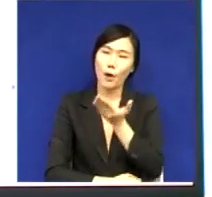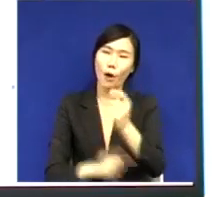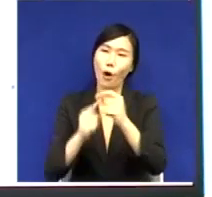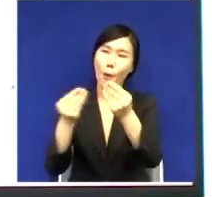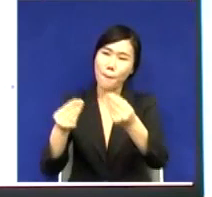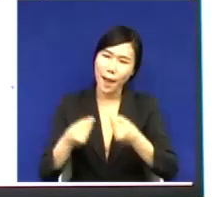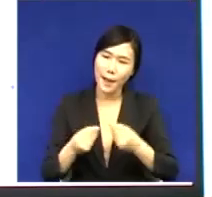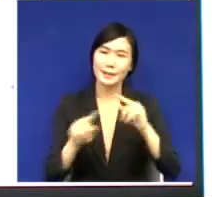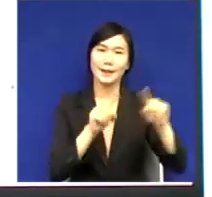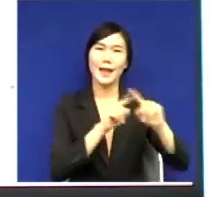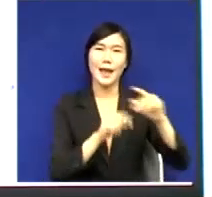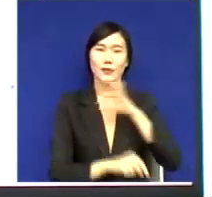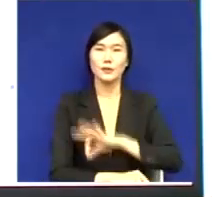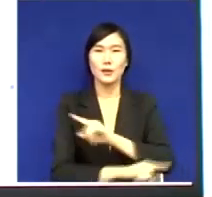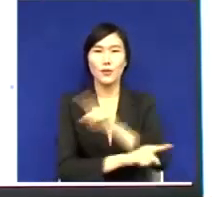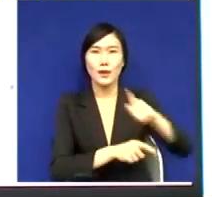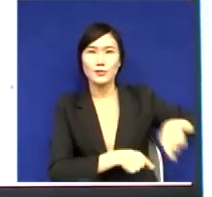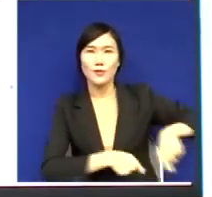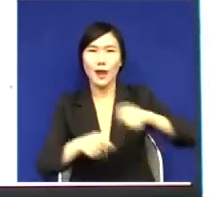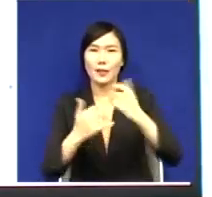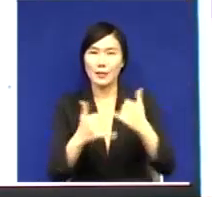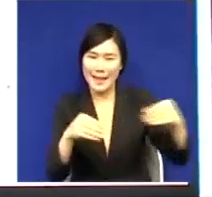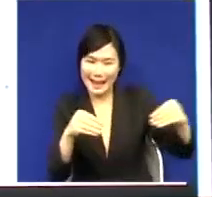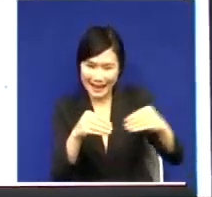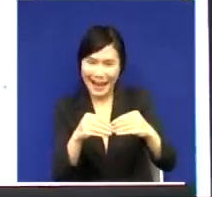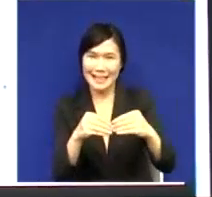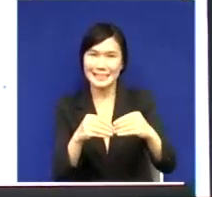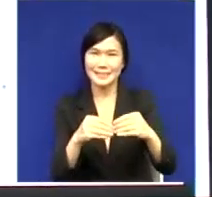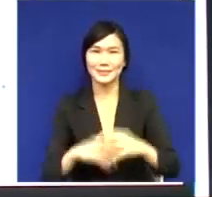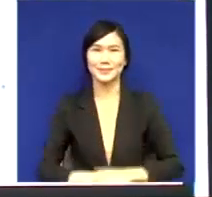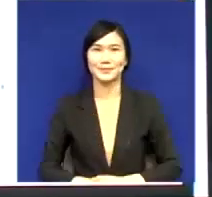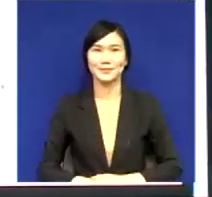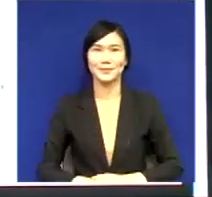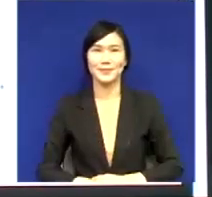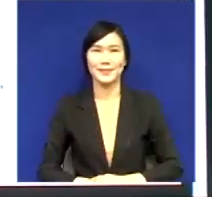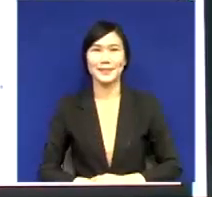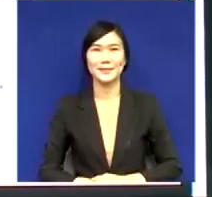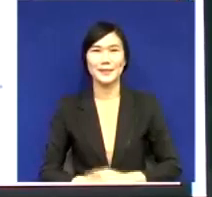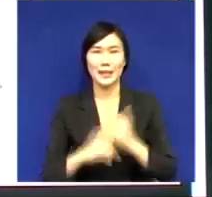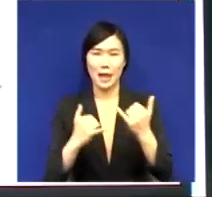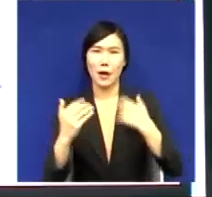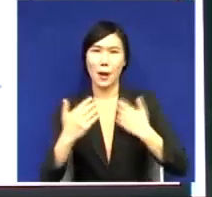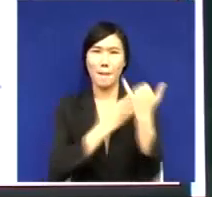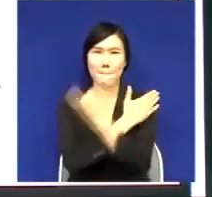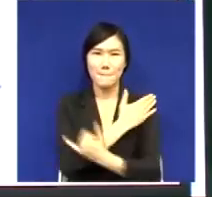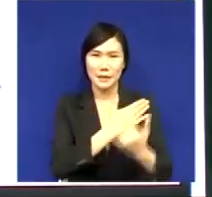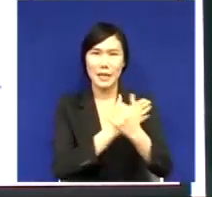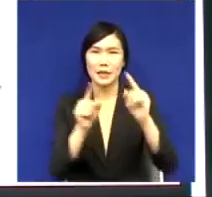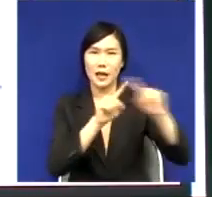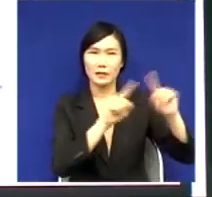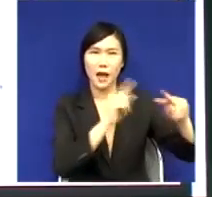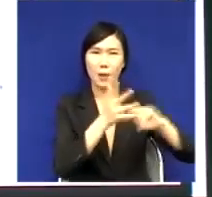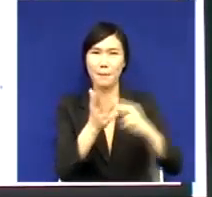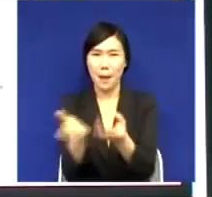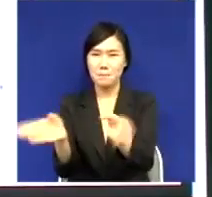จจากเทศกาลสงกรานต์ที่กำลังที่จะมาถึงนะคะและดูเหมือนว่าหลายประเทศล็อกดาวน์ประเทศเราหล